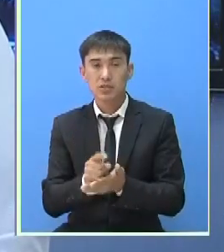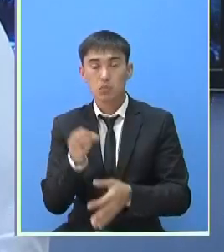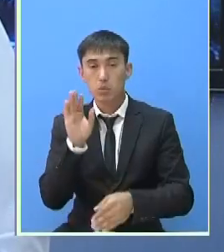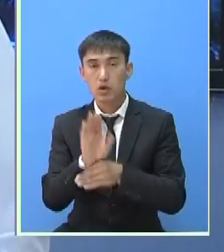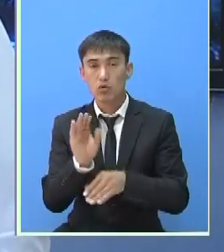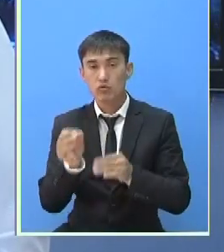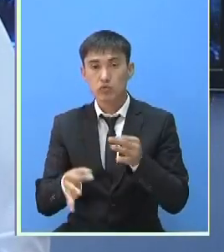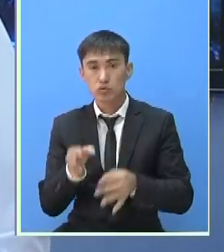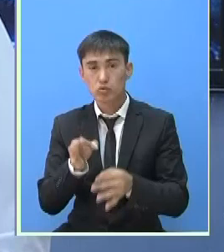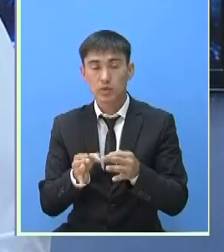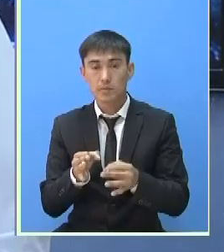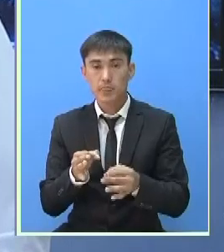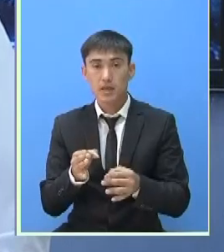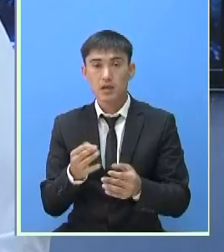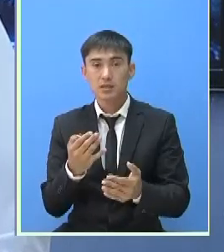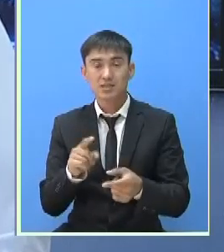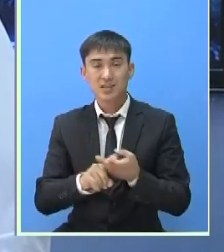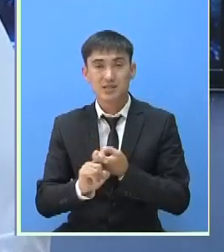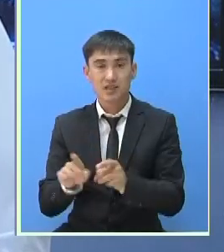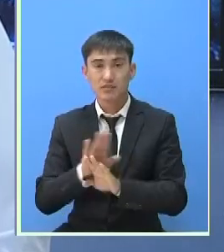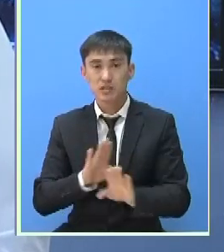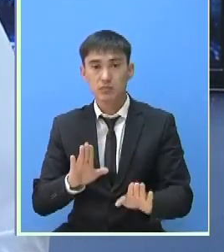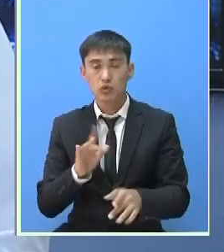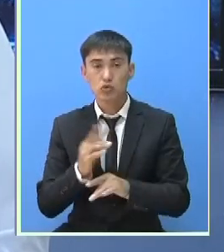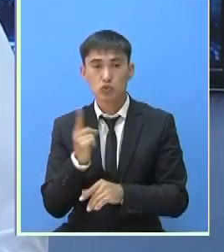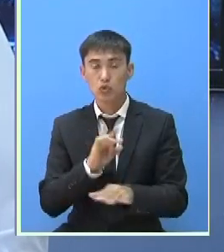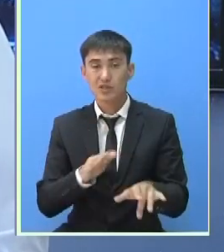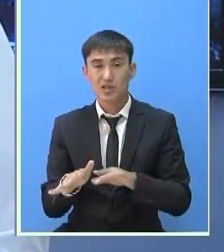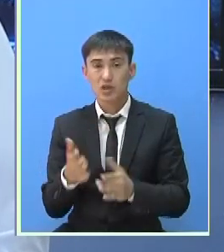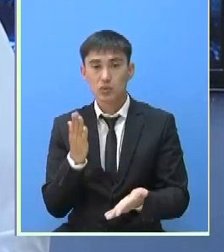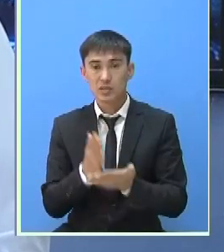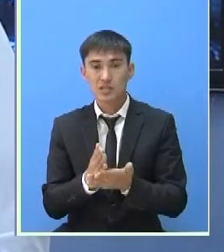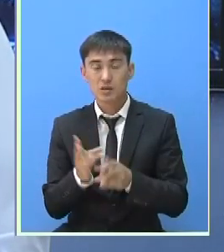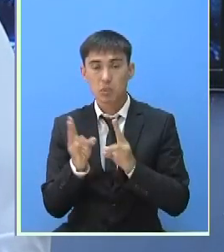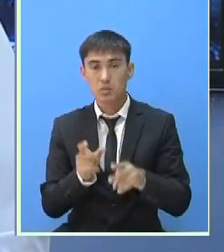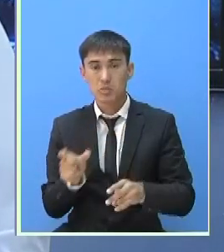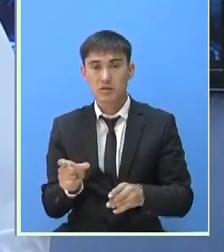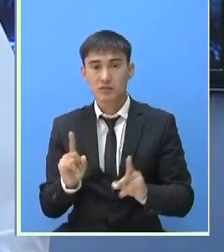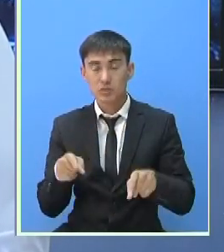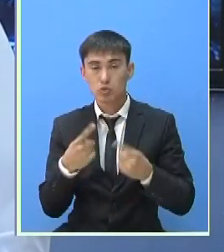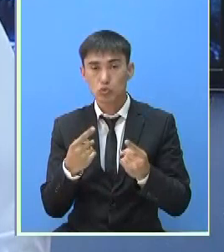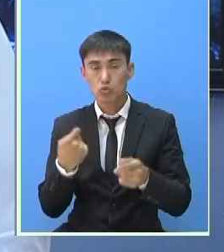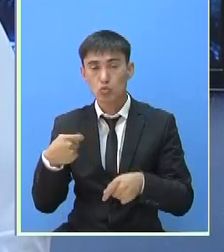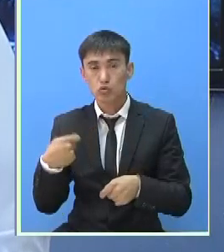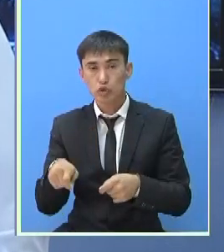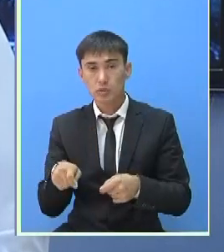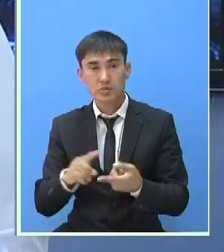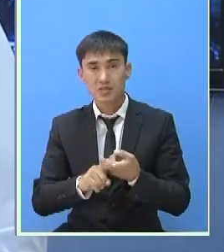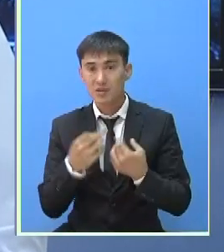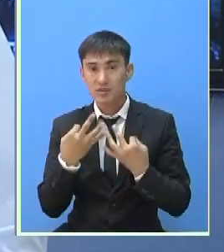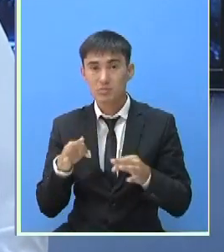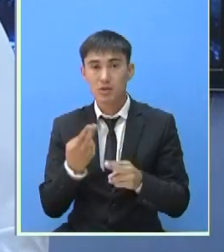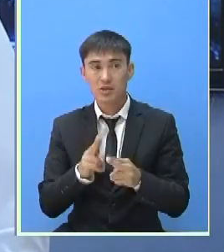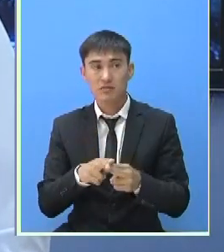суда. То есть, получается, независимо от того, что по делу он, есть ли по делу потерпевший, возмещен ли ущерб, независимо от этого,